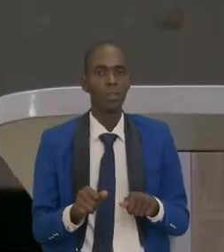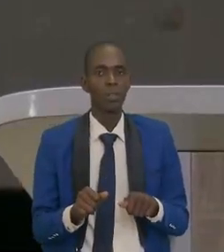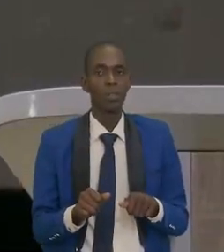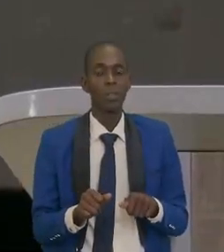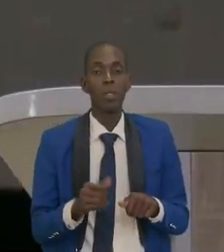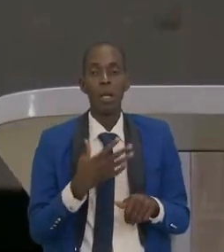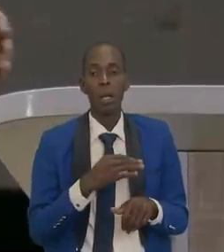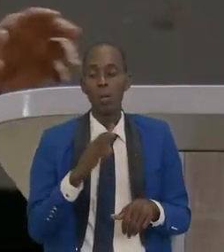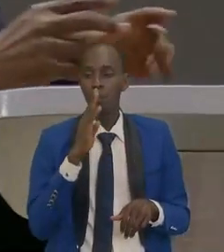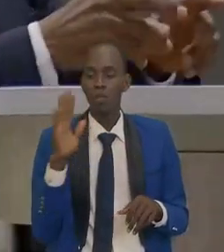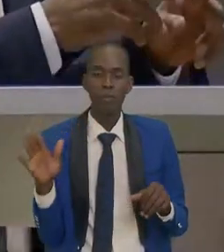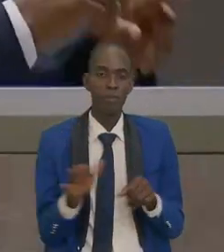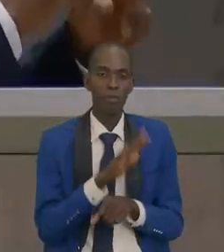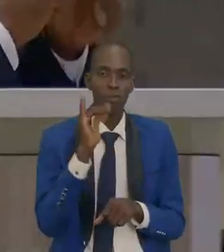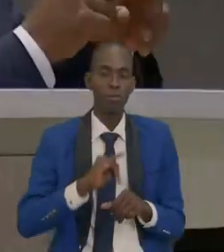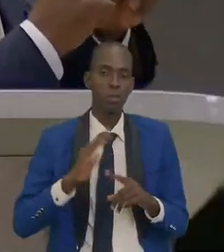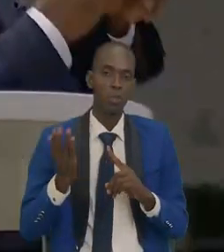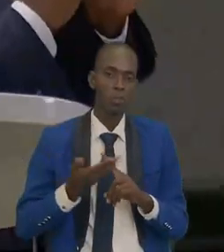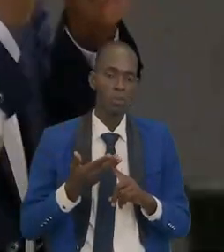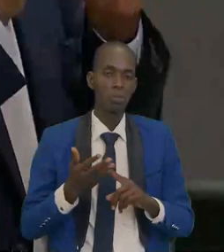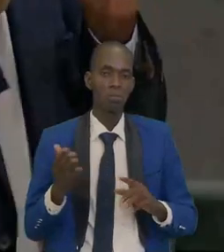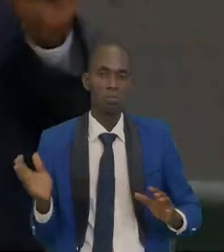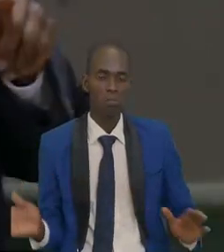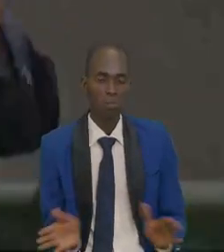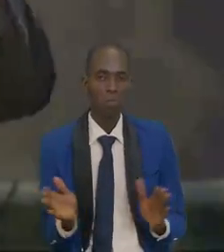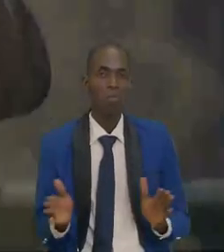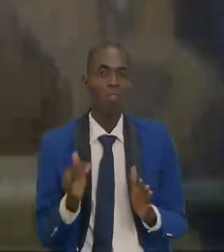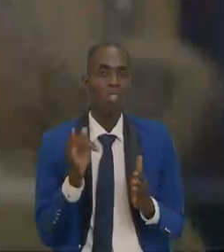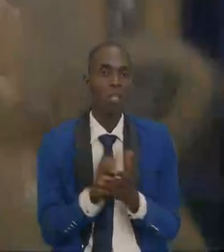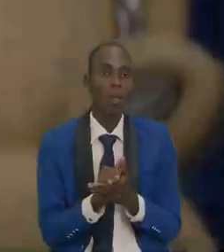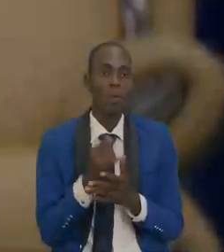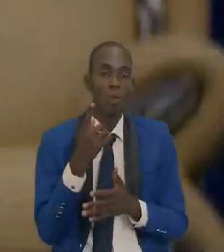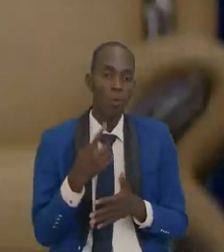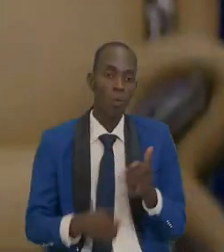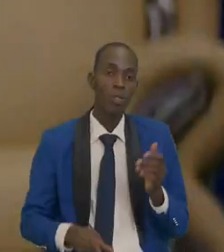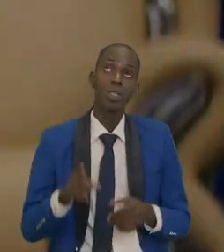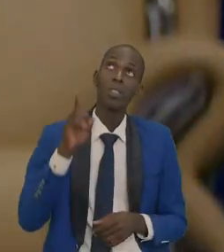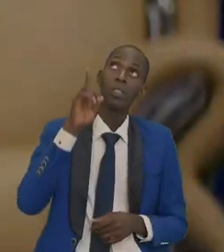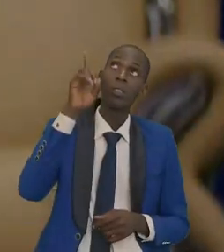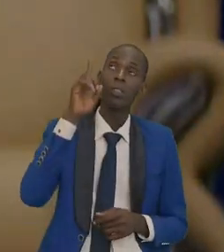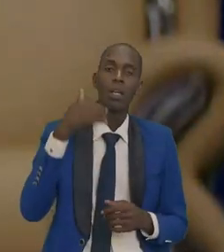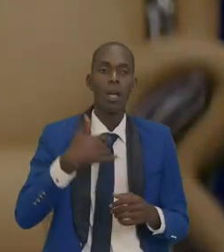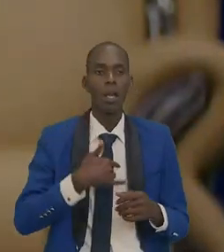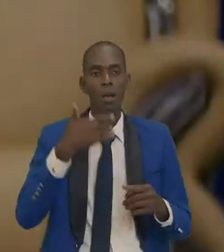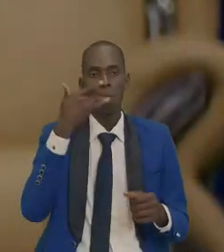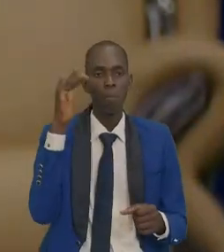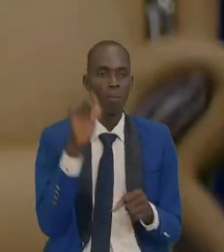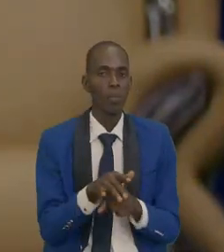Et ayant la pleine conviction que ce qu'il promet,